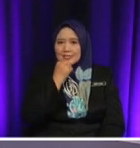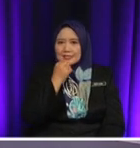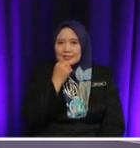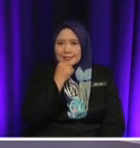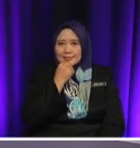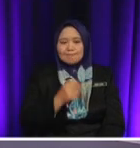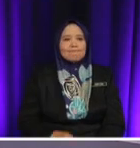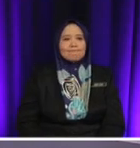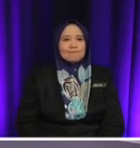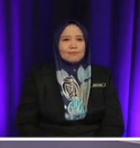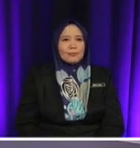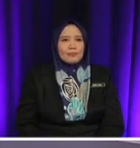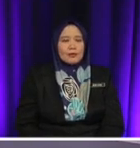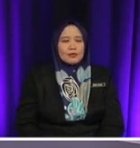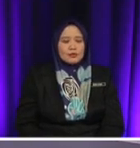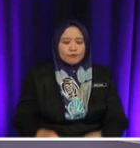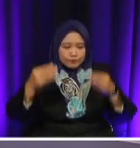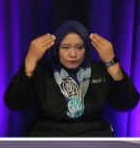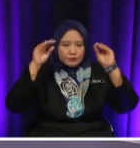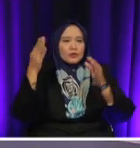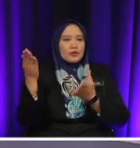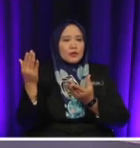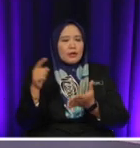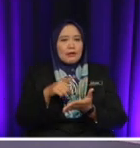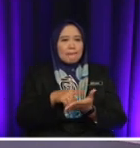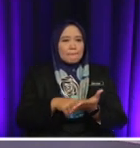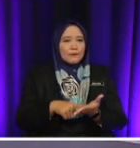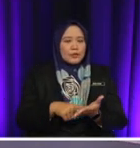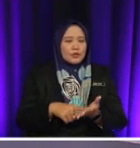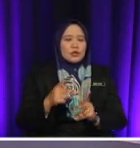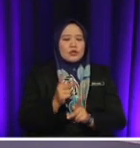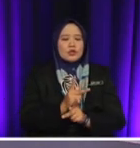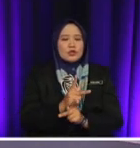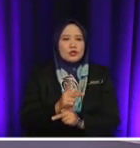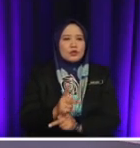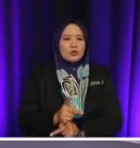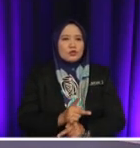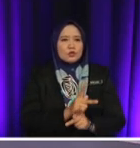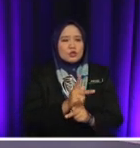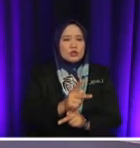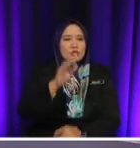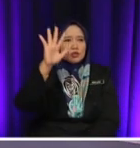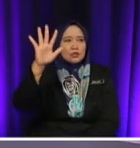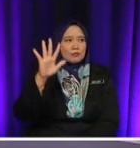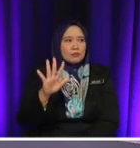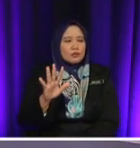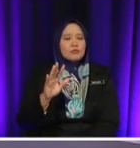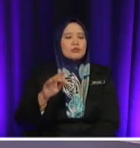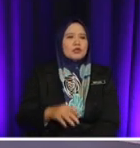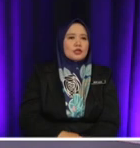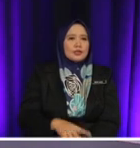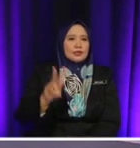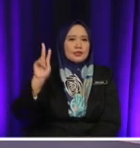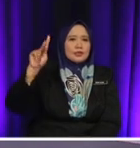nutrien okey Cikgu harap apa yang dikongsikan berkenaan dengan kelima-lima untuk KPS tadi dapat memberikan